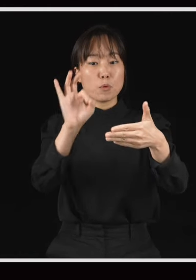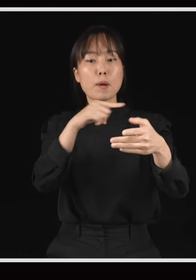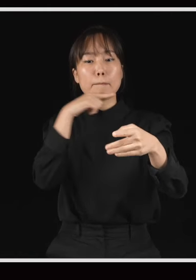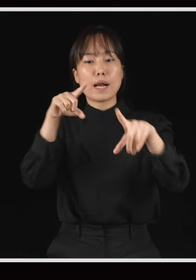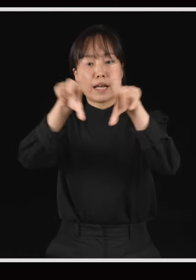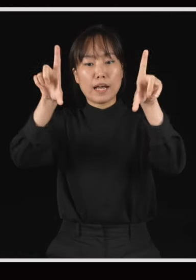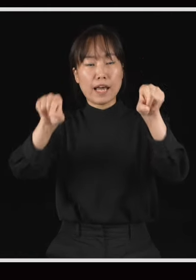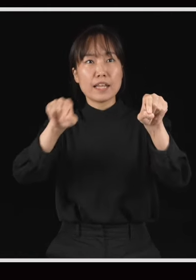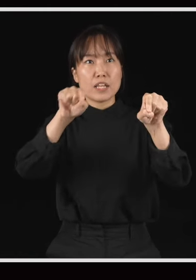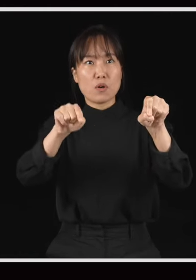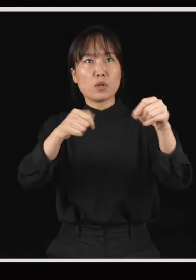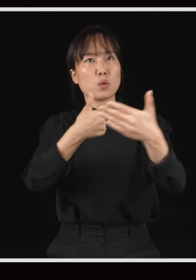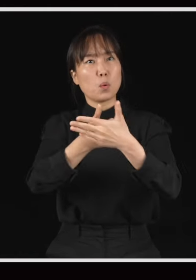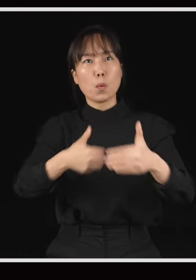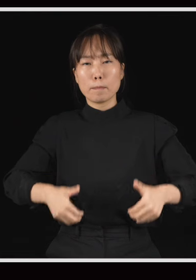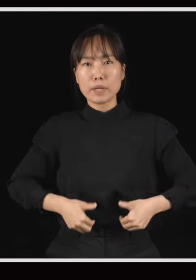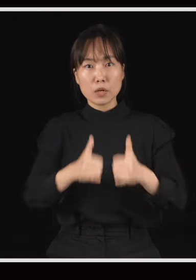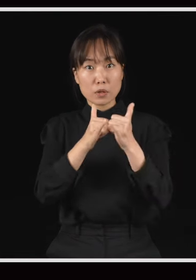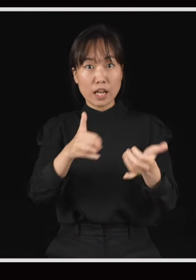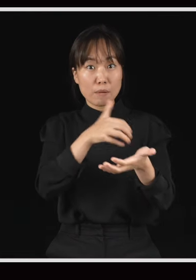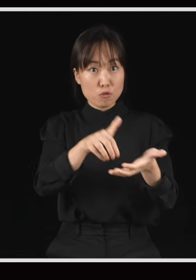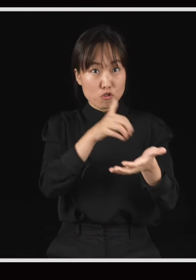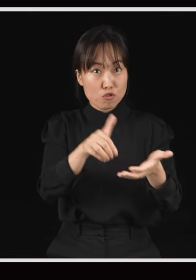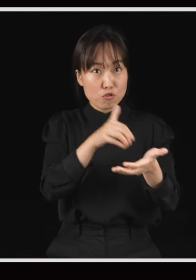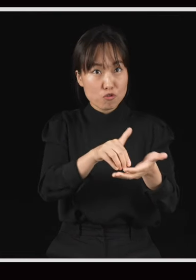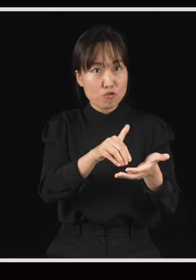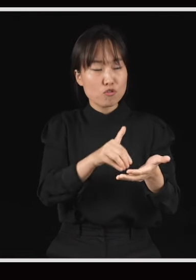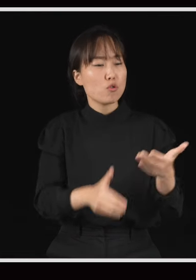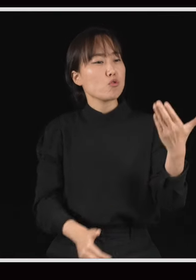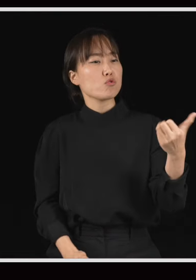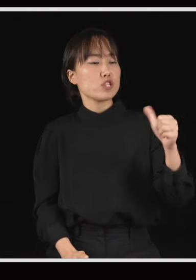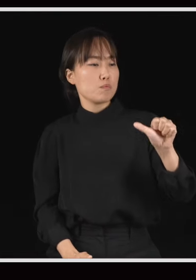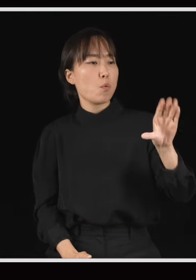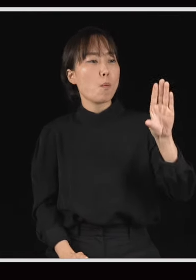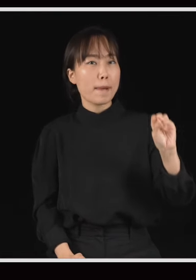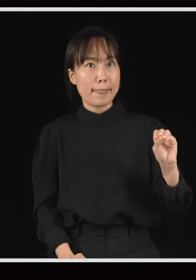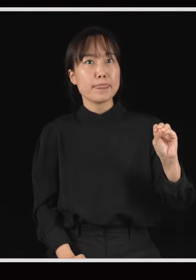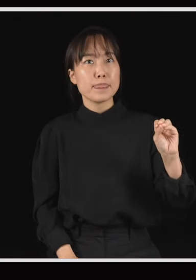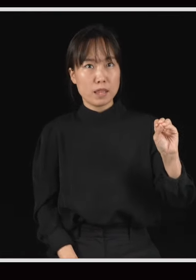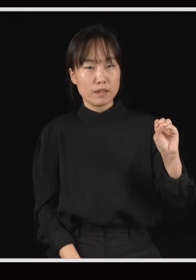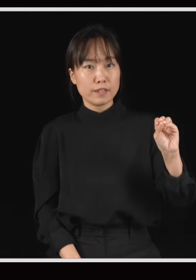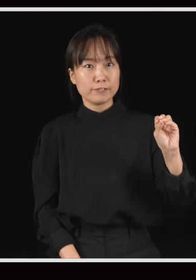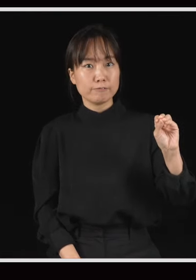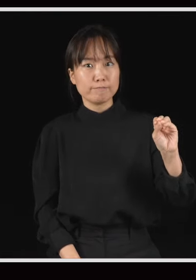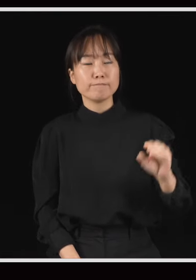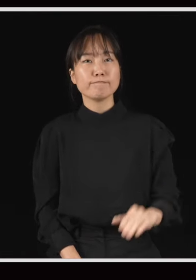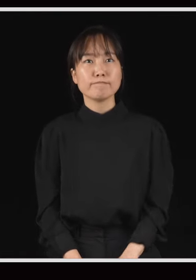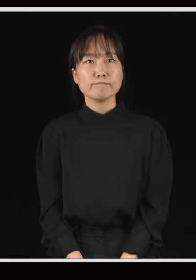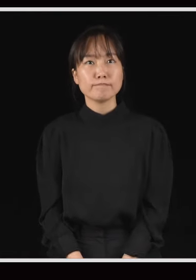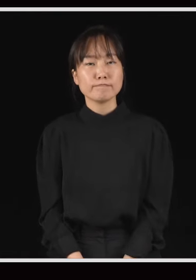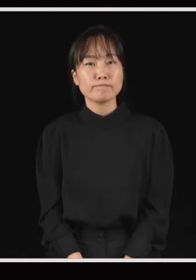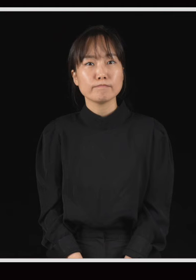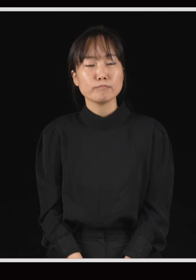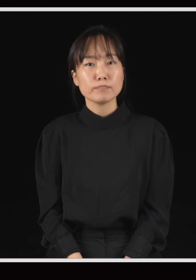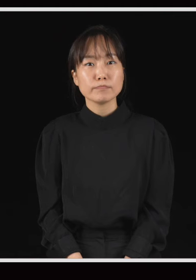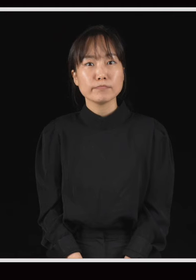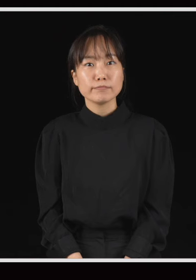친 이 레인지에 들어와서 누군가가 나를 돌봐줘야 하는 어르신들이 95만